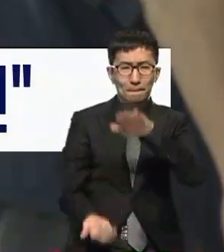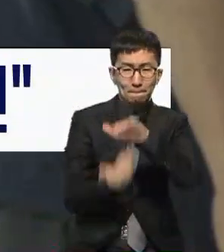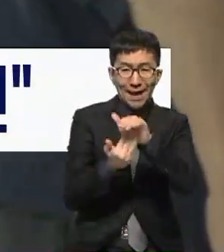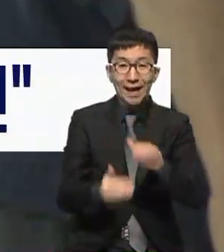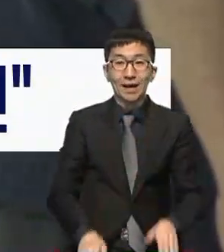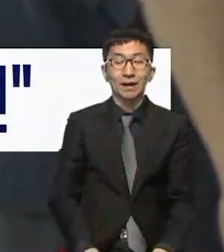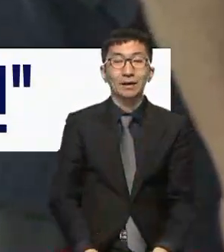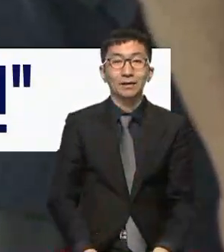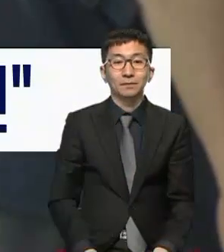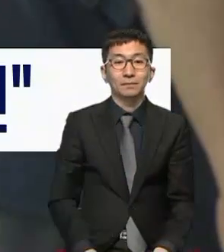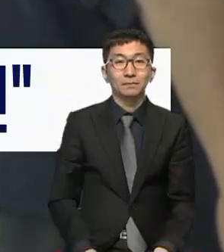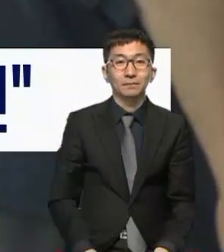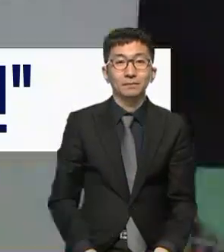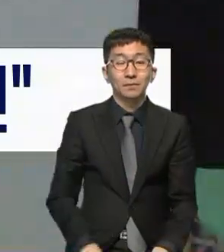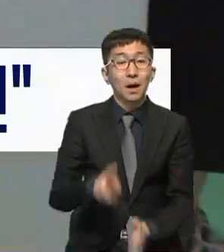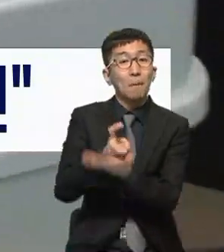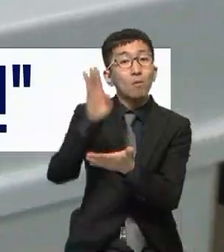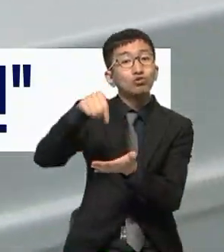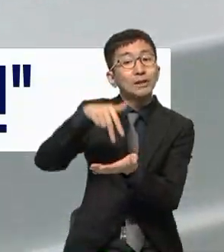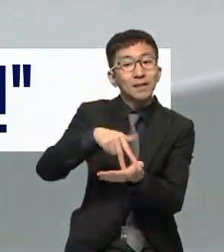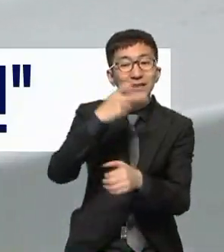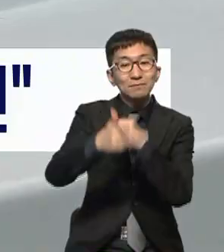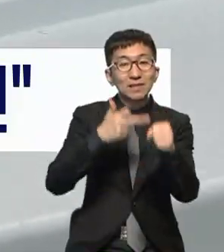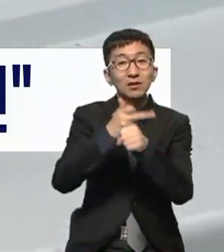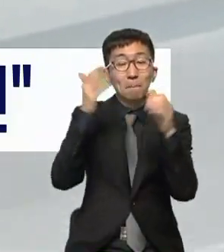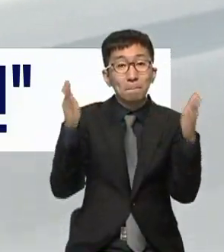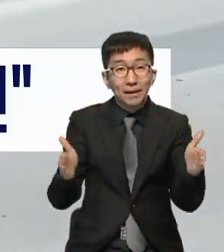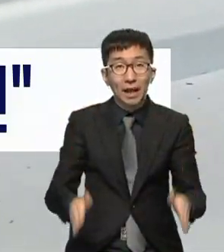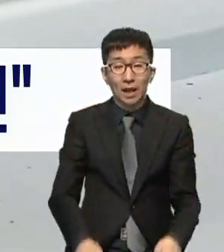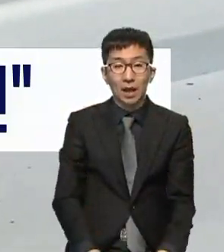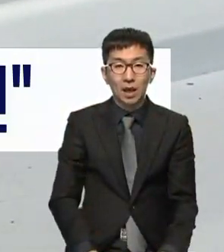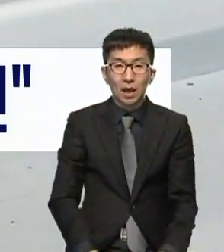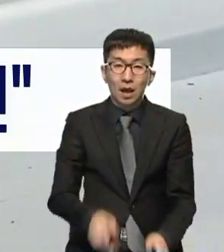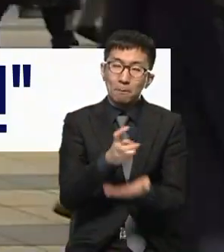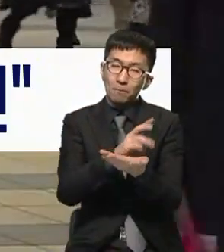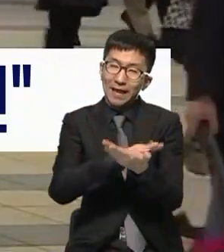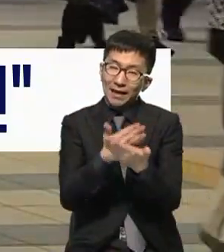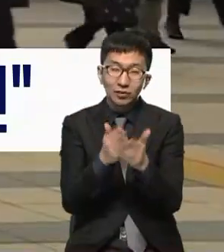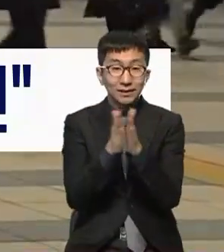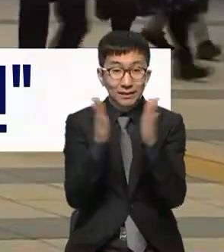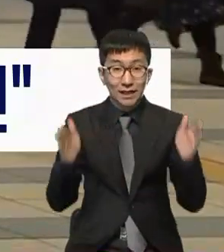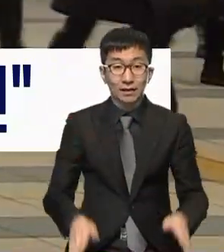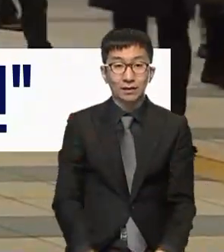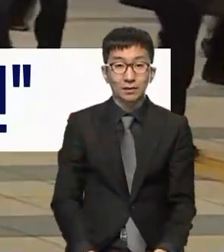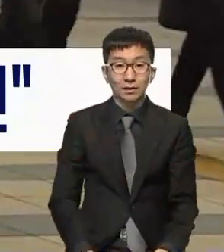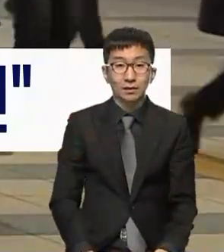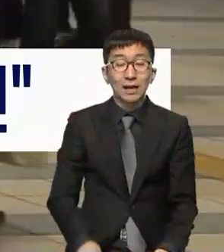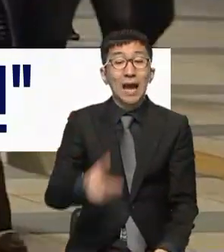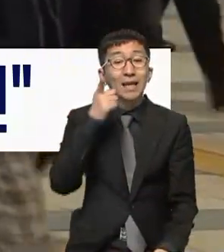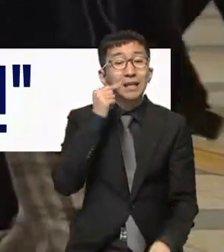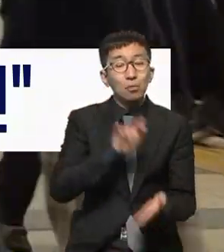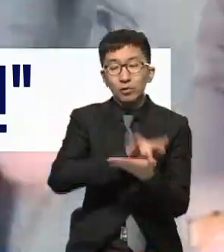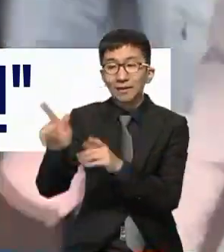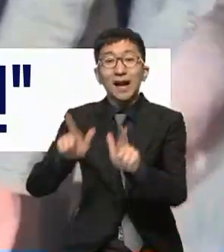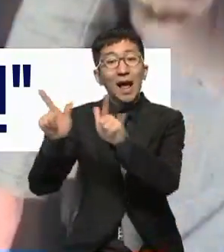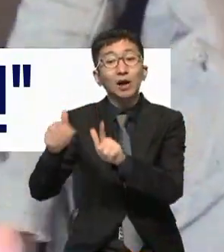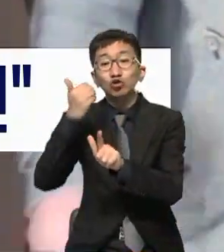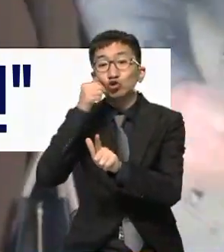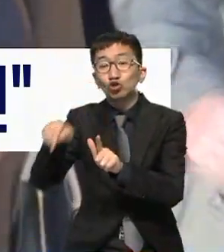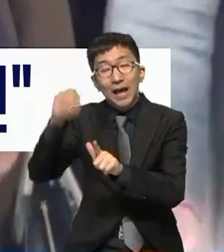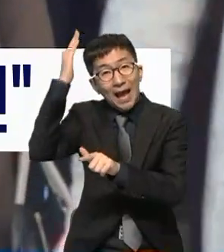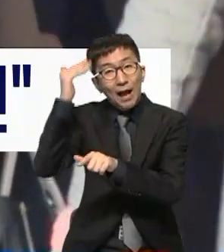기록했습니다. 법무부가 17년 만에 제도 손질에 나섰습니다. 제1교포의 일본 현지 투표권